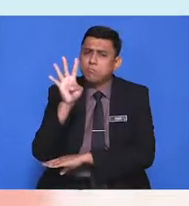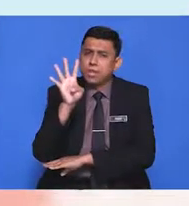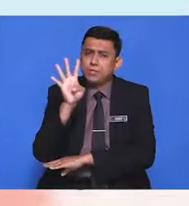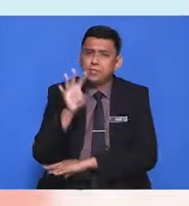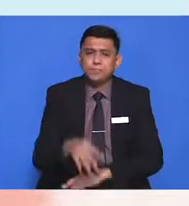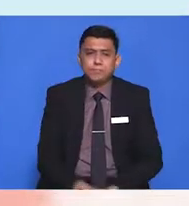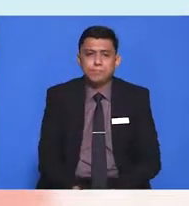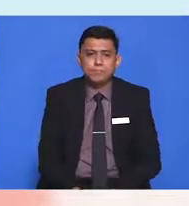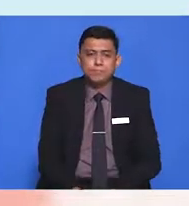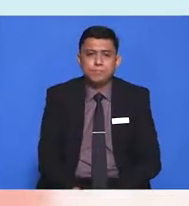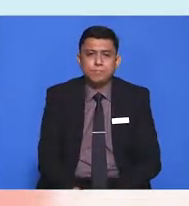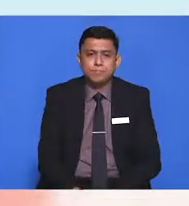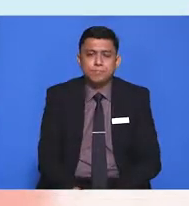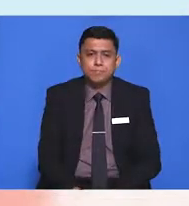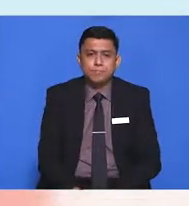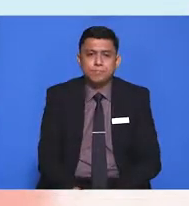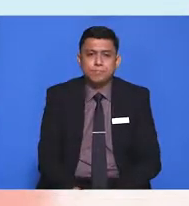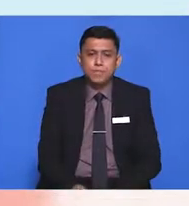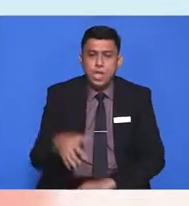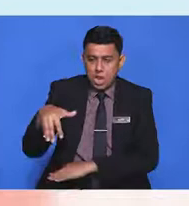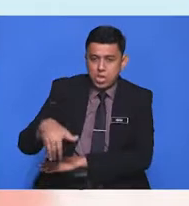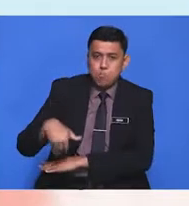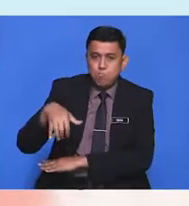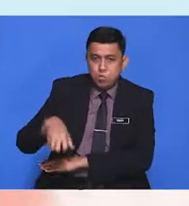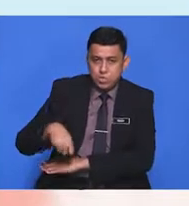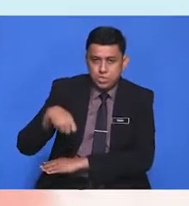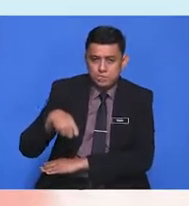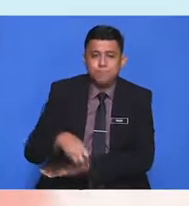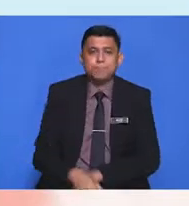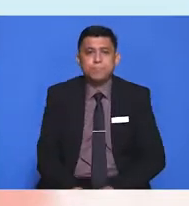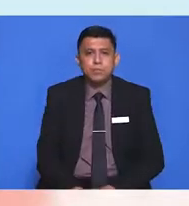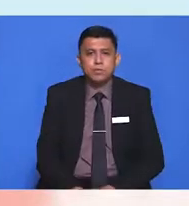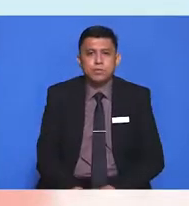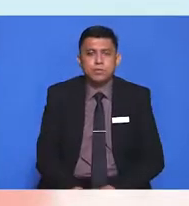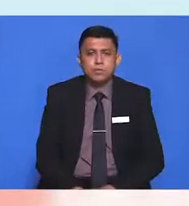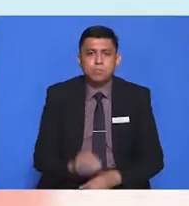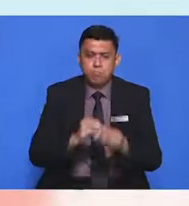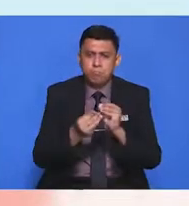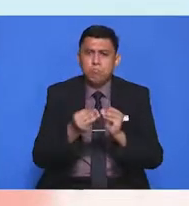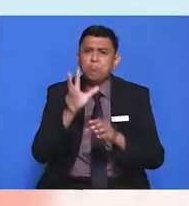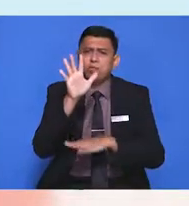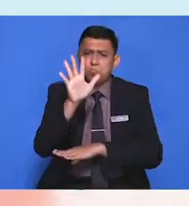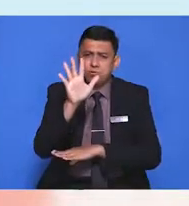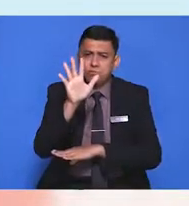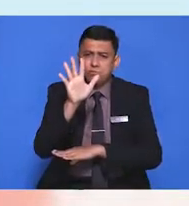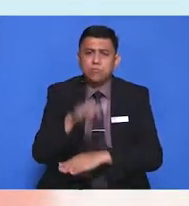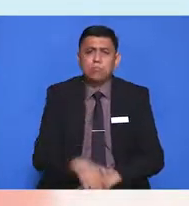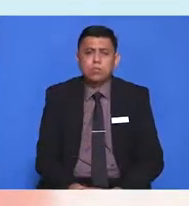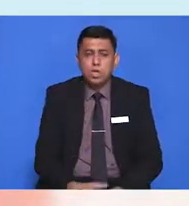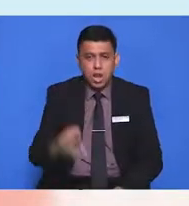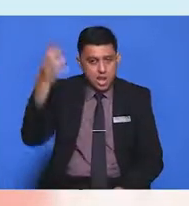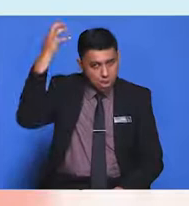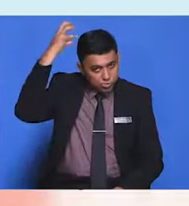label 4. Kemboja. Nyatakan nama negara Asia Tenggara bagi label 5.